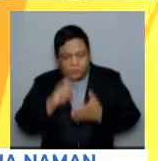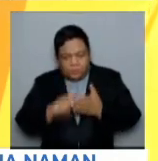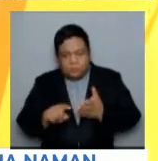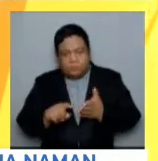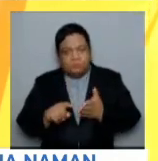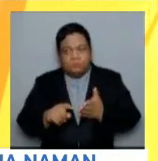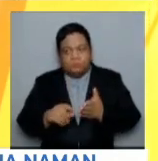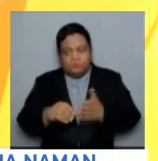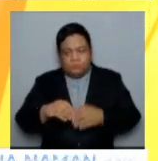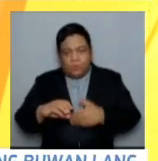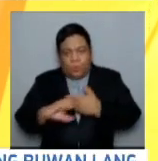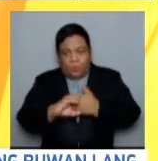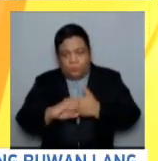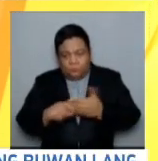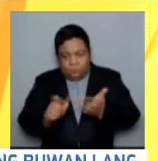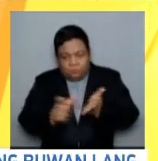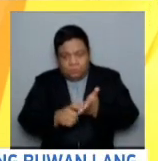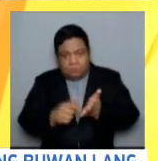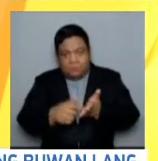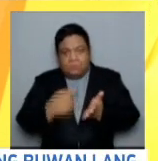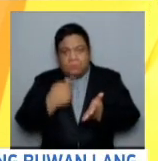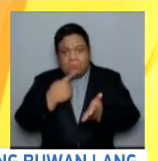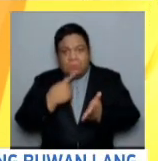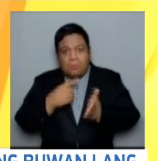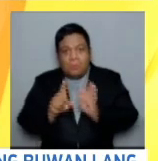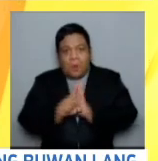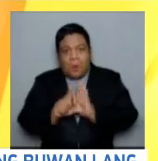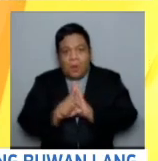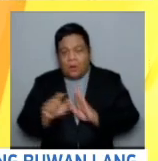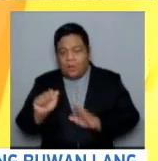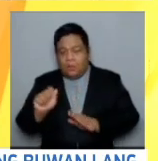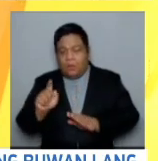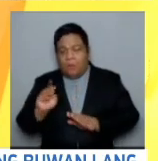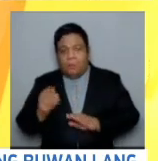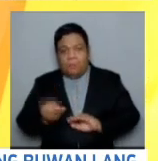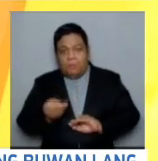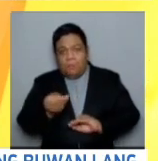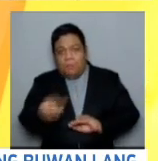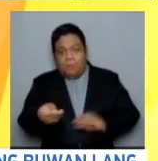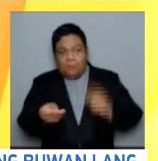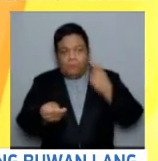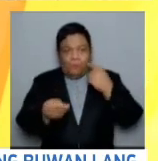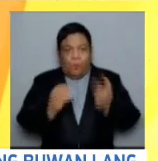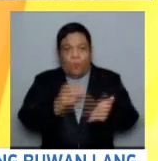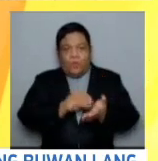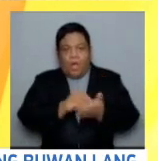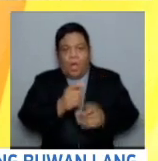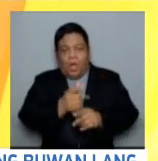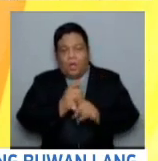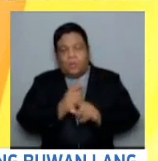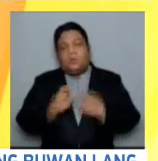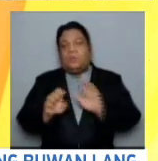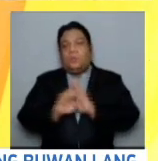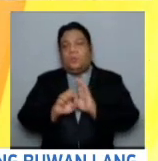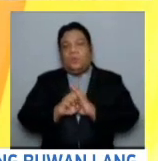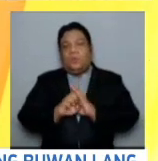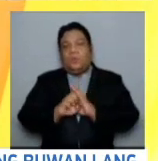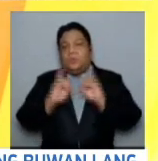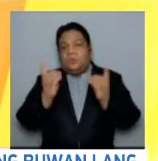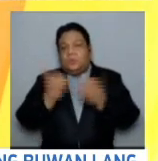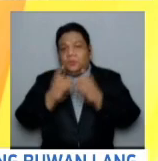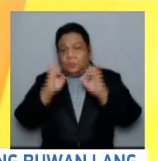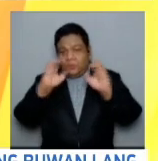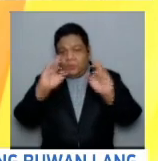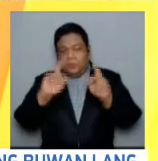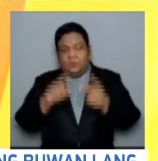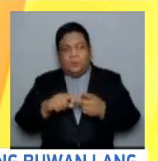ipinagbabawal na gamitin collateral ang inyong ATM. Ang alam ko, halimbawa sa DepEd at sa PNP, halimbawa, merong rule